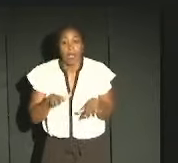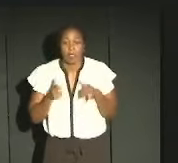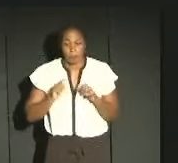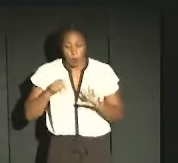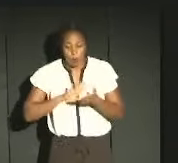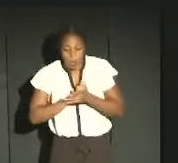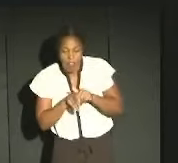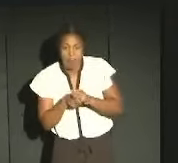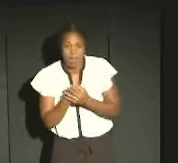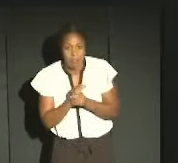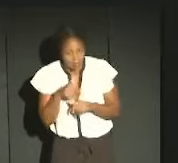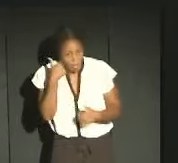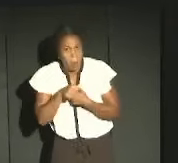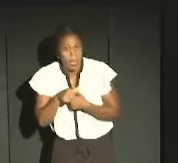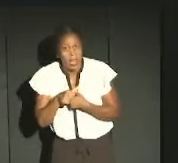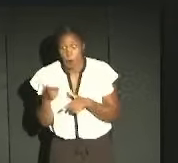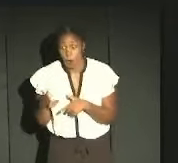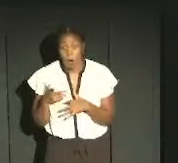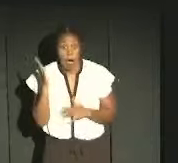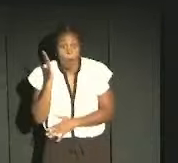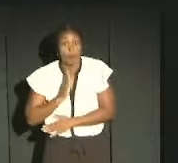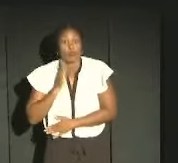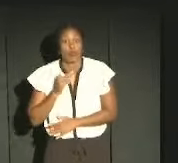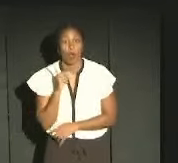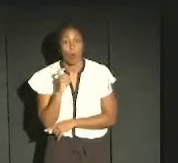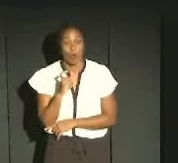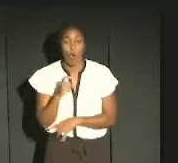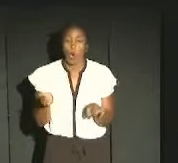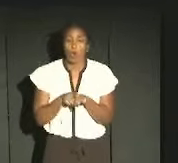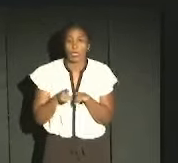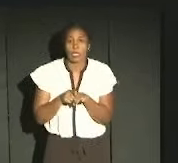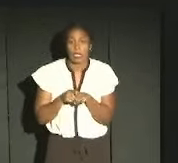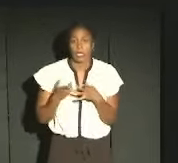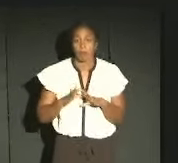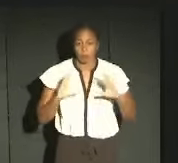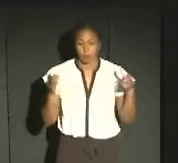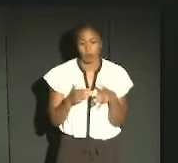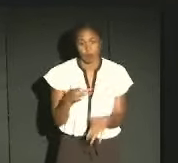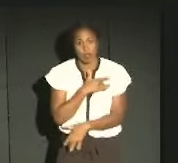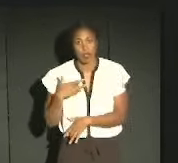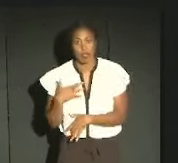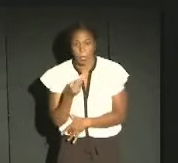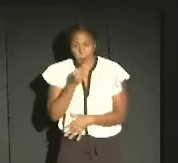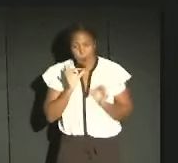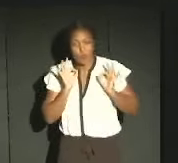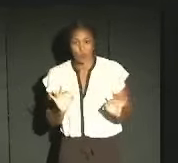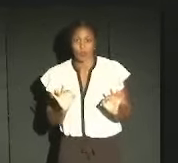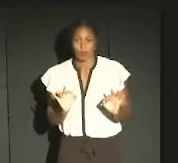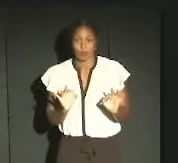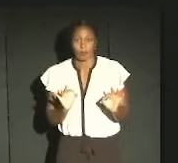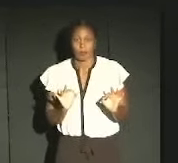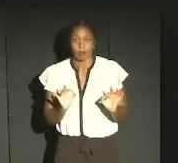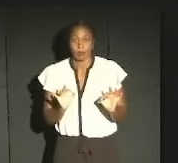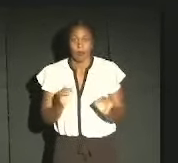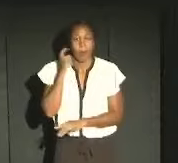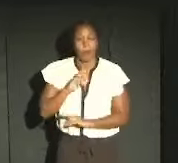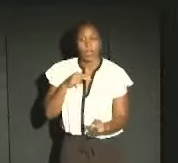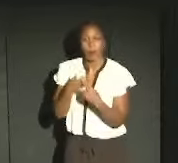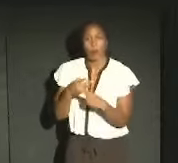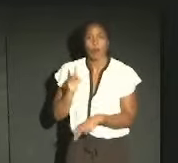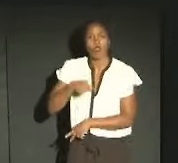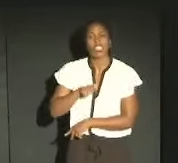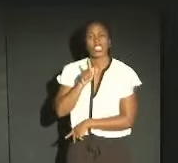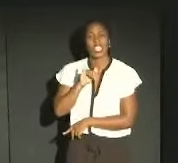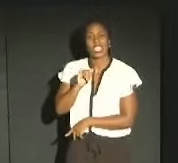se laver les mains rappelez-vous et un système de santé digne de ce nom et bien quelle a été la réponse de Macron envoyer le GIGN et le raid